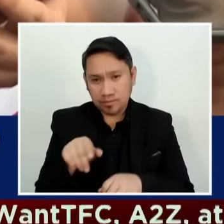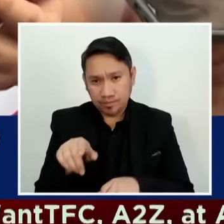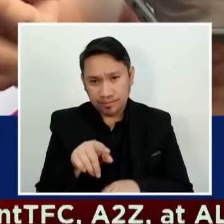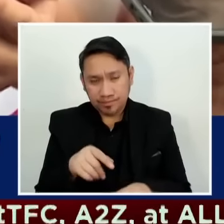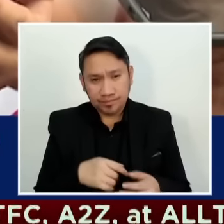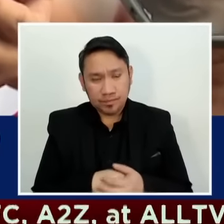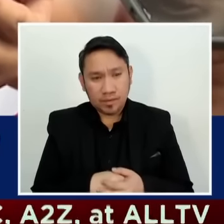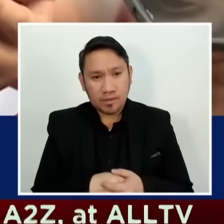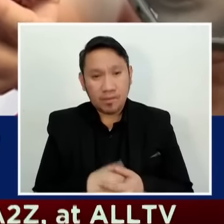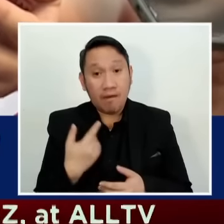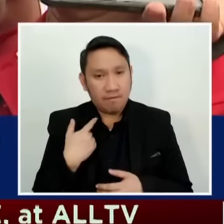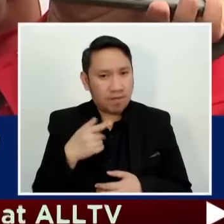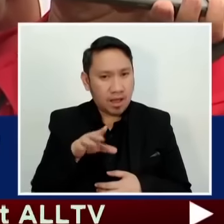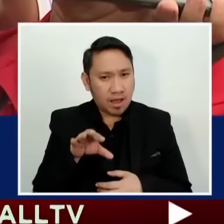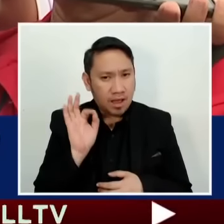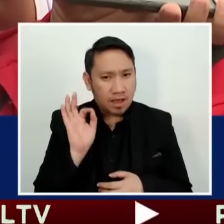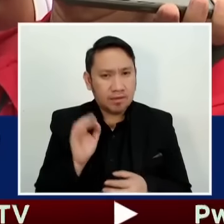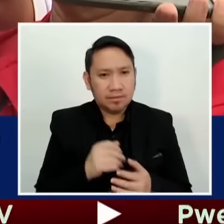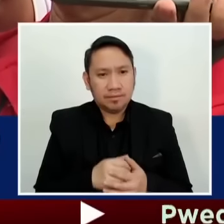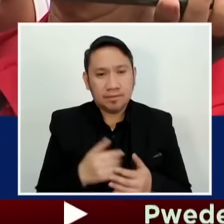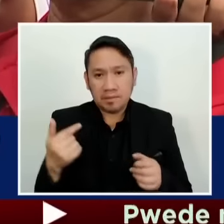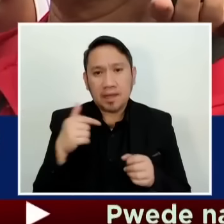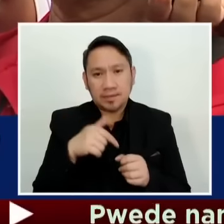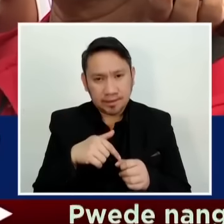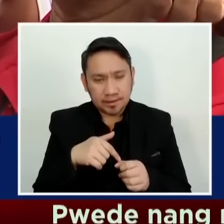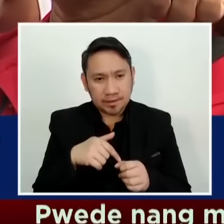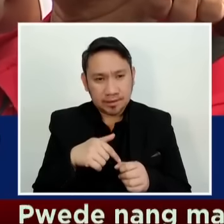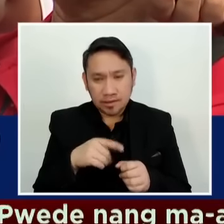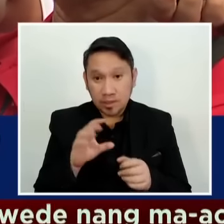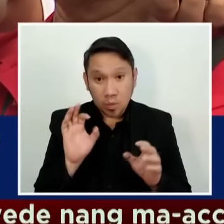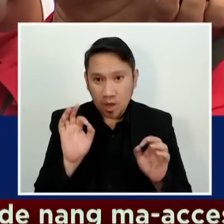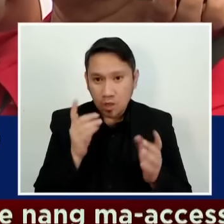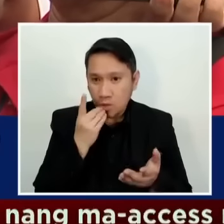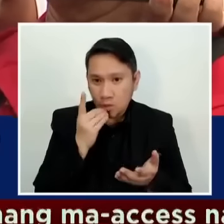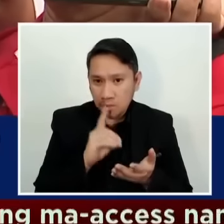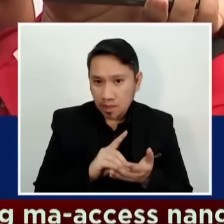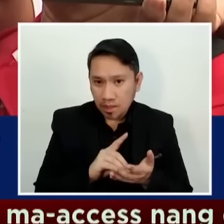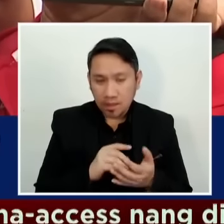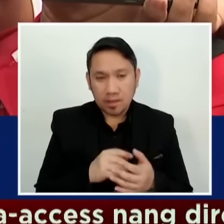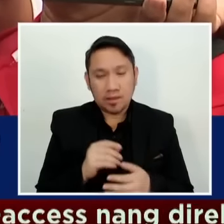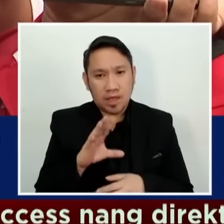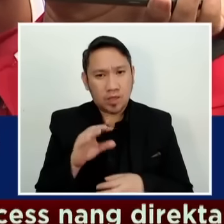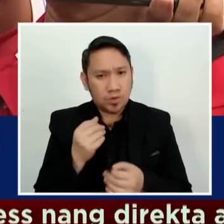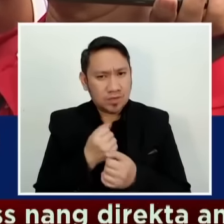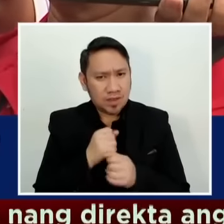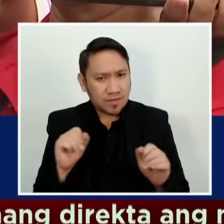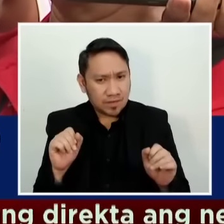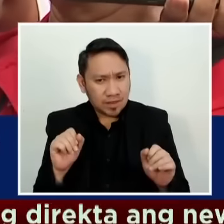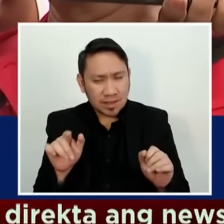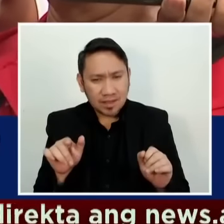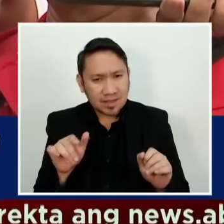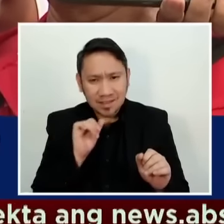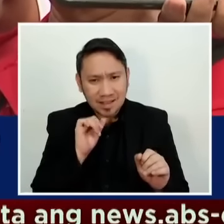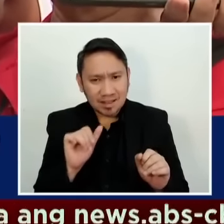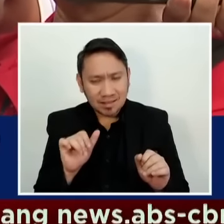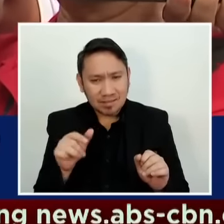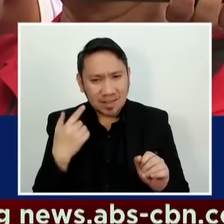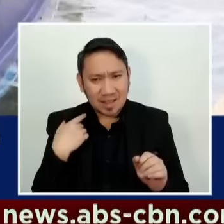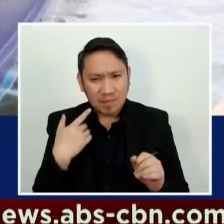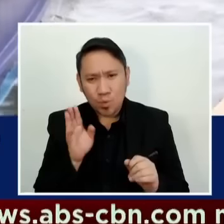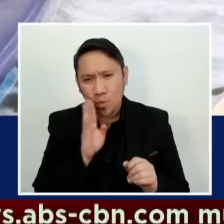may lamang langis, walang papeles, yung safety ng barko, maraming depekto. So,